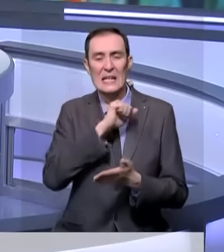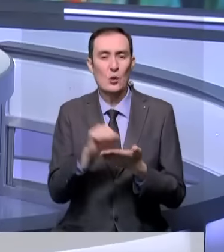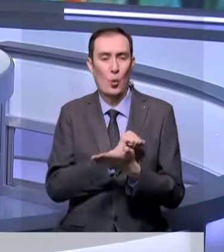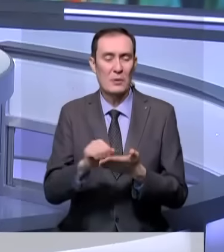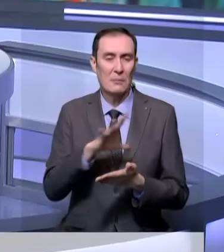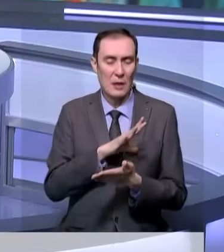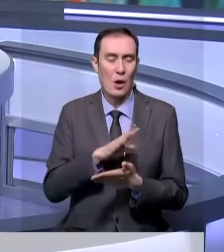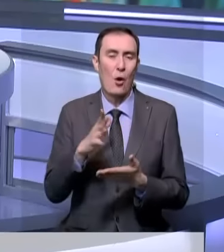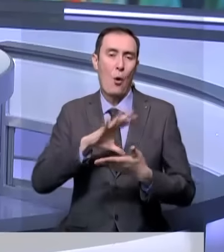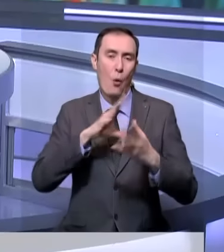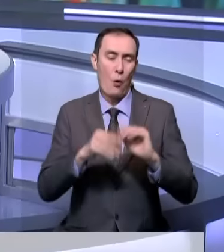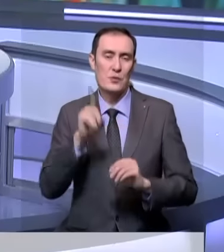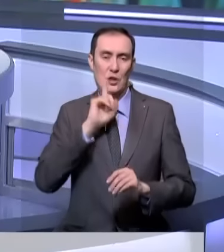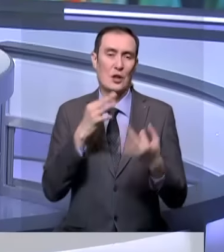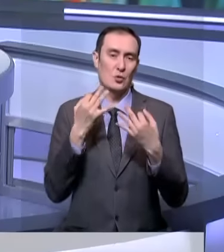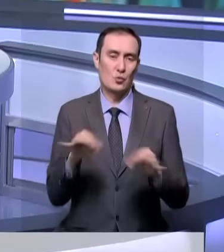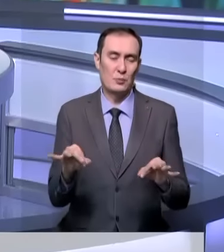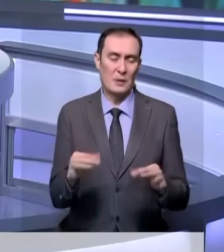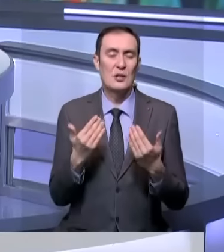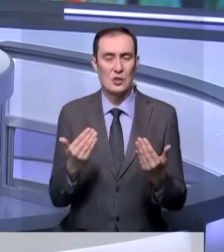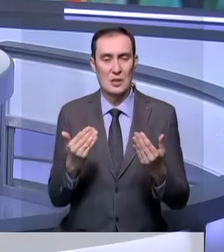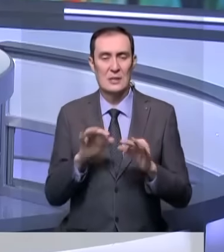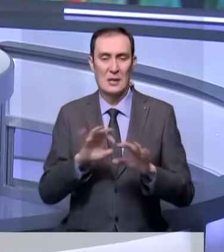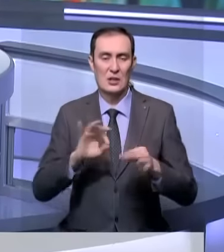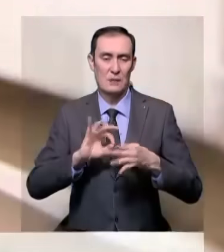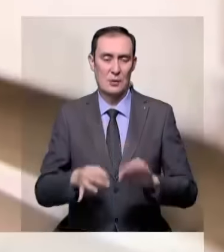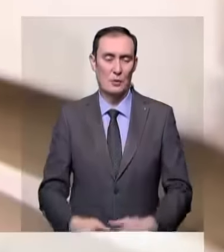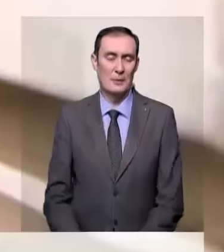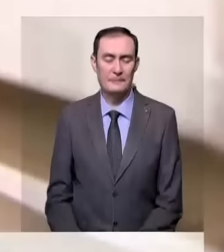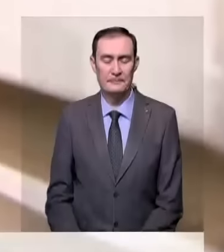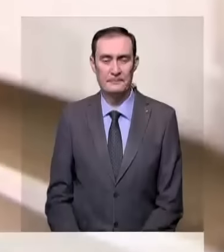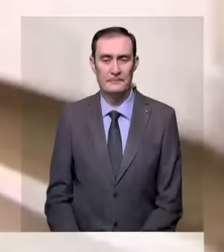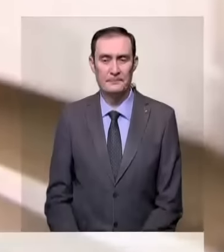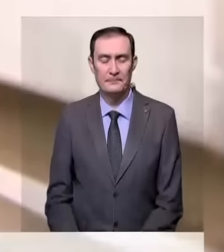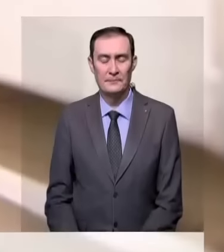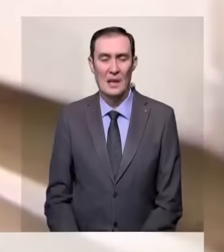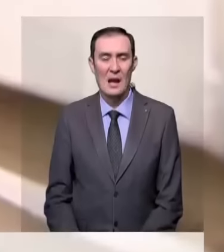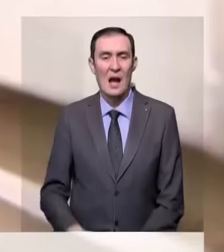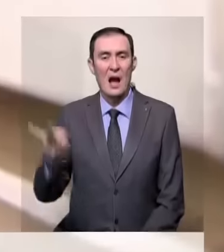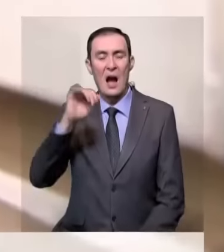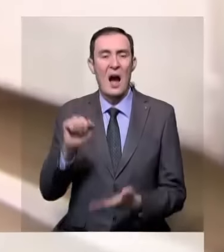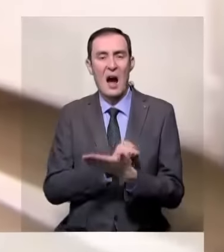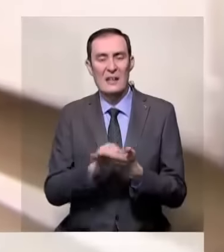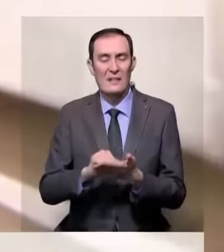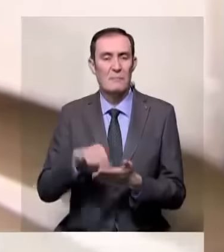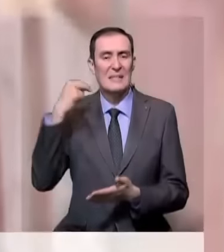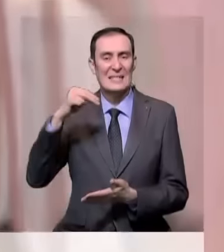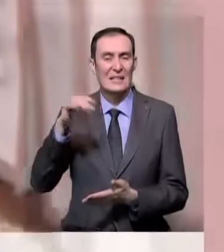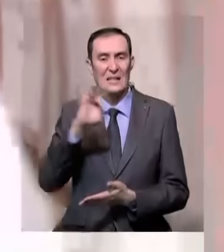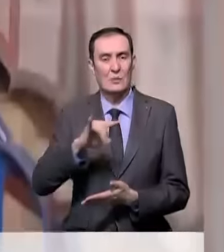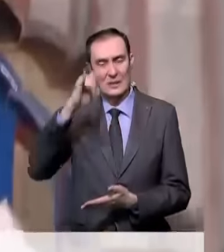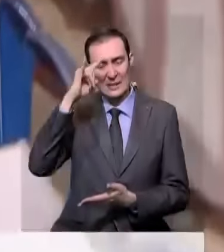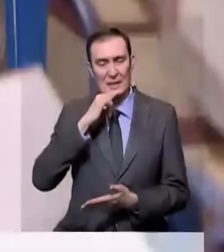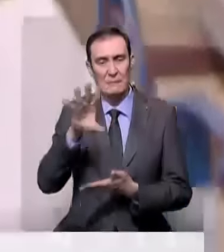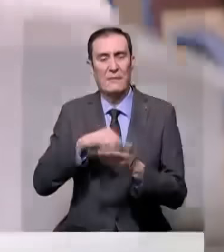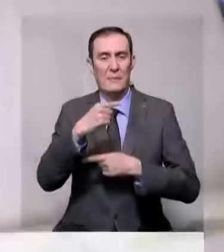материалы стали общедоступны. Репортаж Индиры Унгарбаевой. архив президента Республики Казахстан,